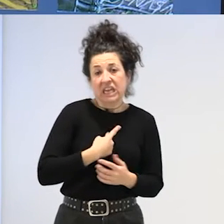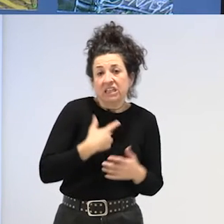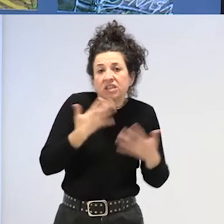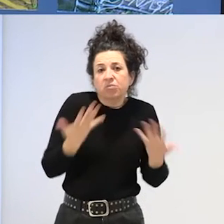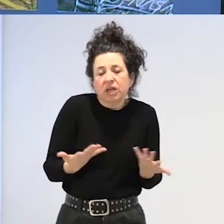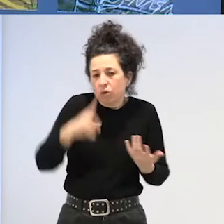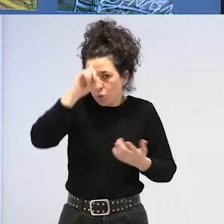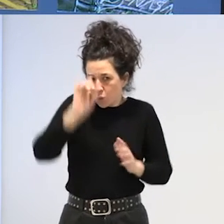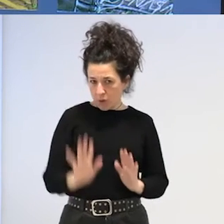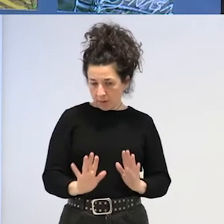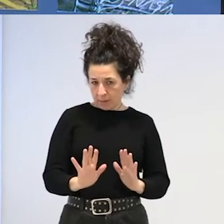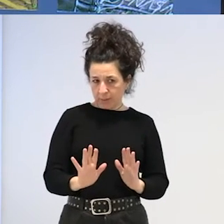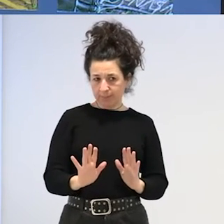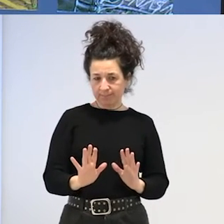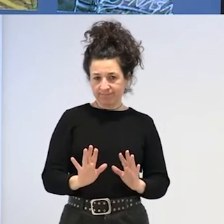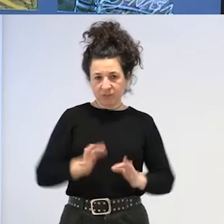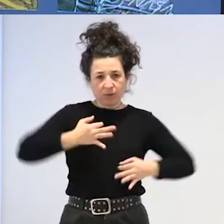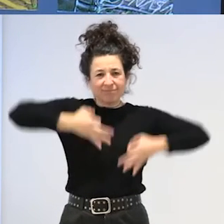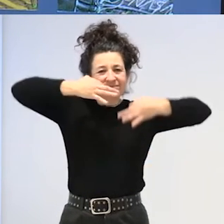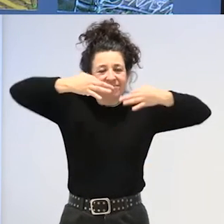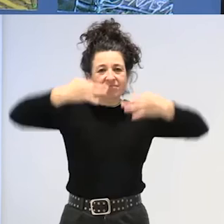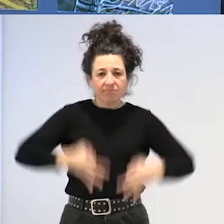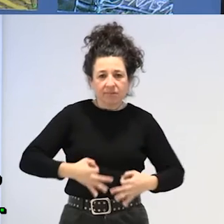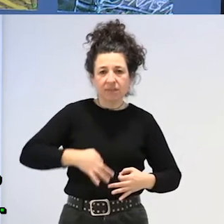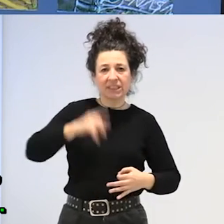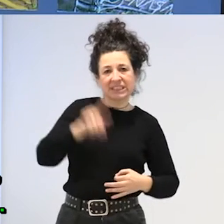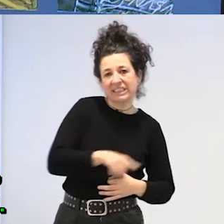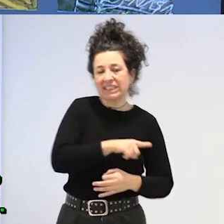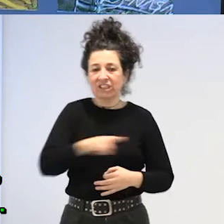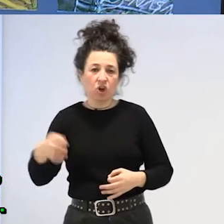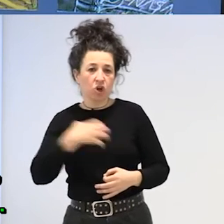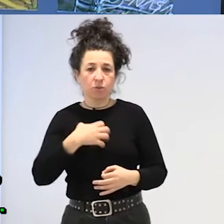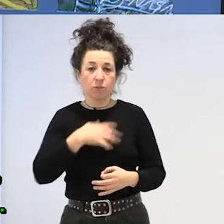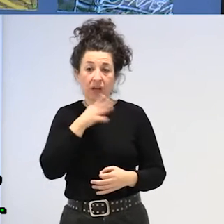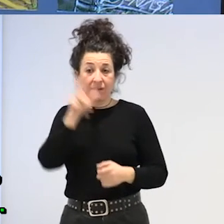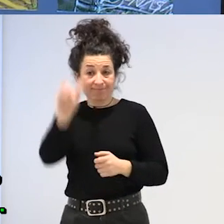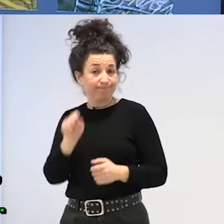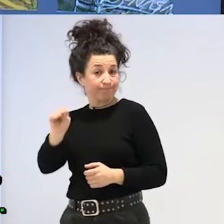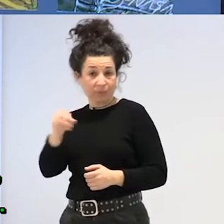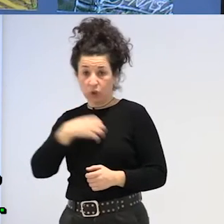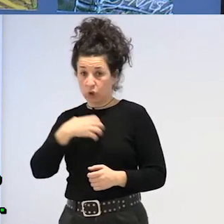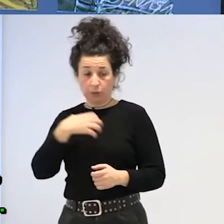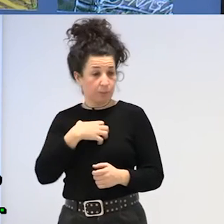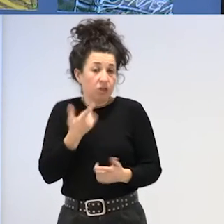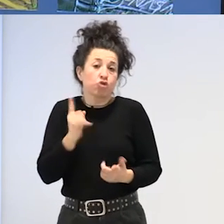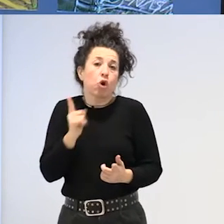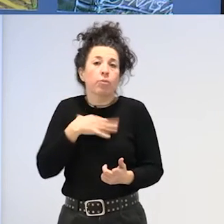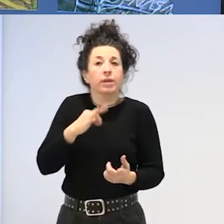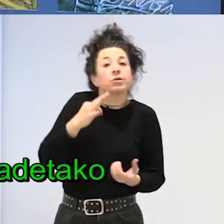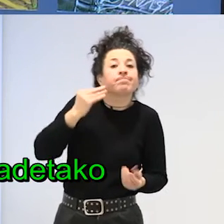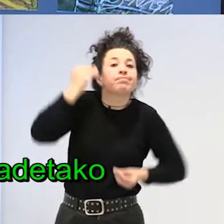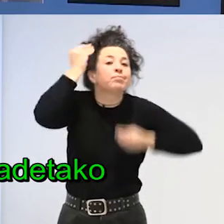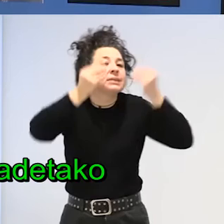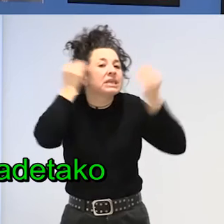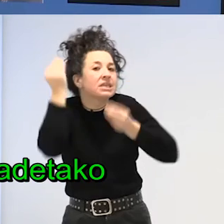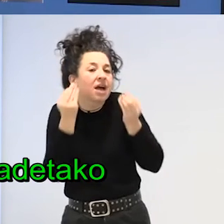inoiz ezin du jakin, ez da baiestatu, zeberari ezin diogu galdetu, bakarrik interpretazioak egin.